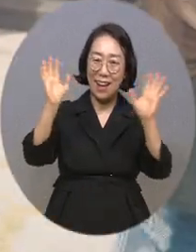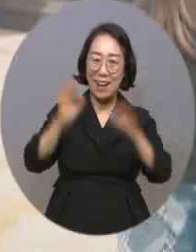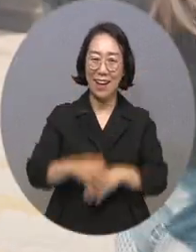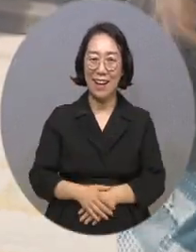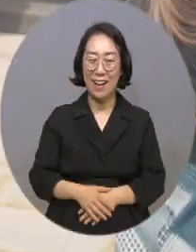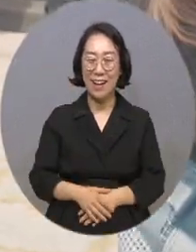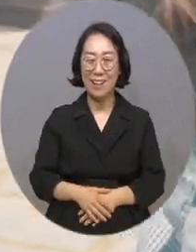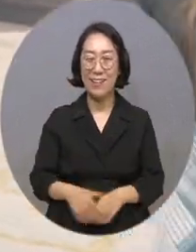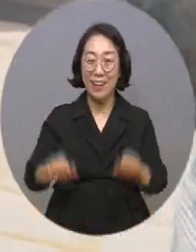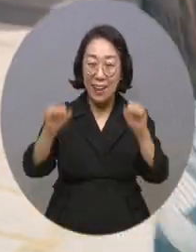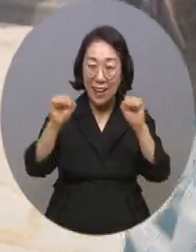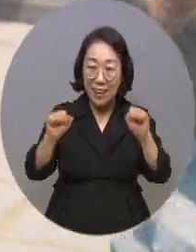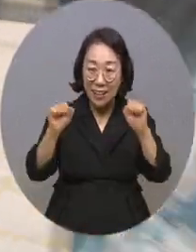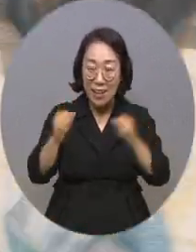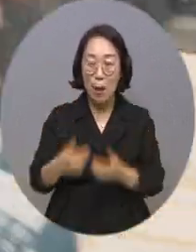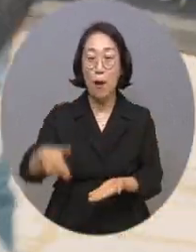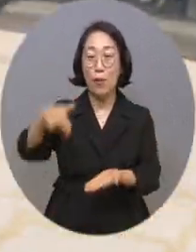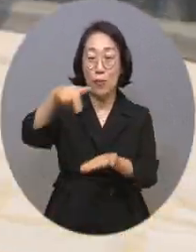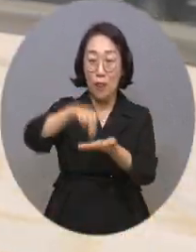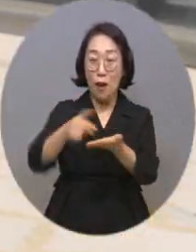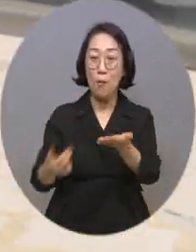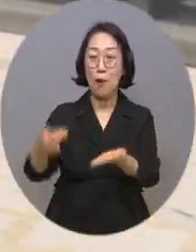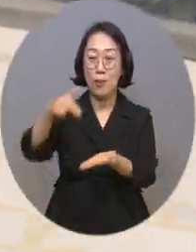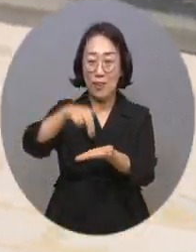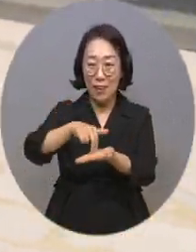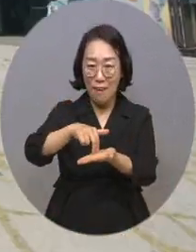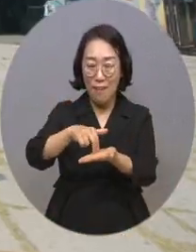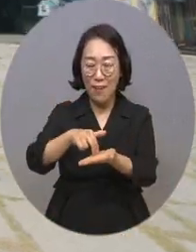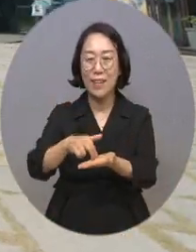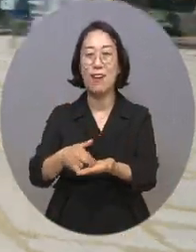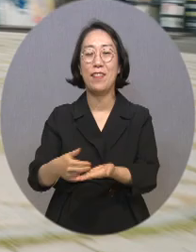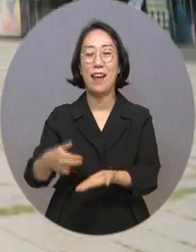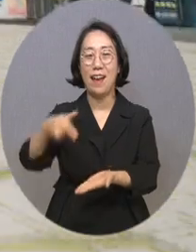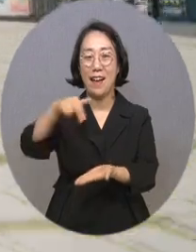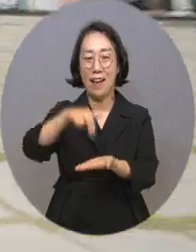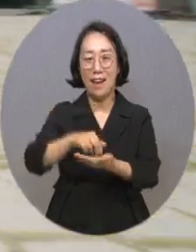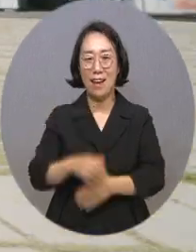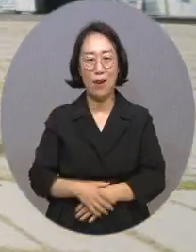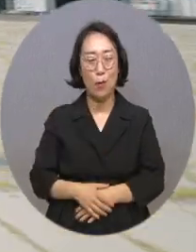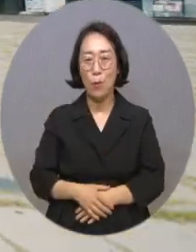올라가. 발떡 일어나.